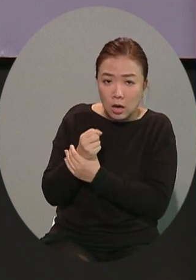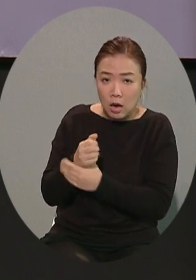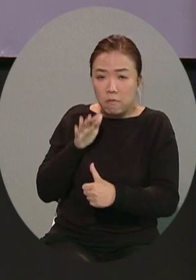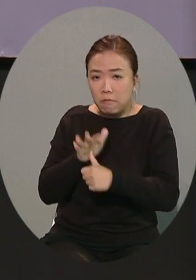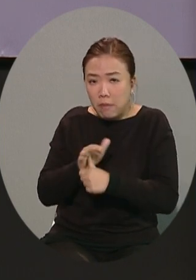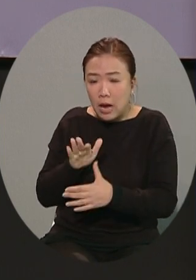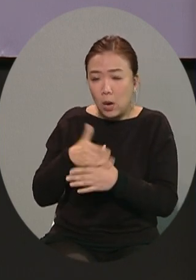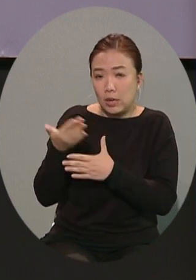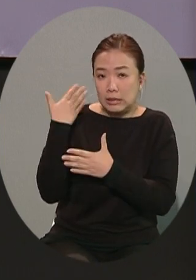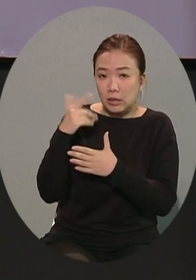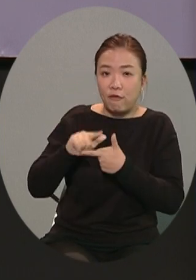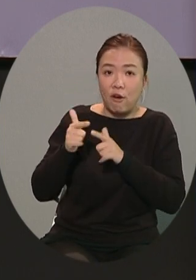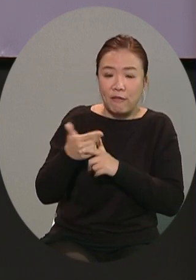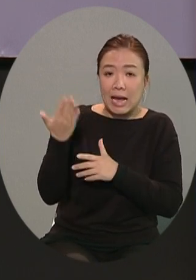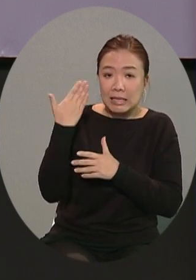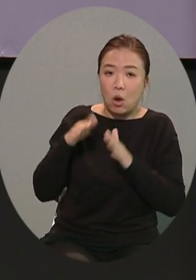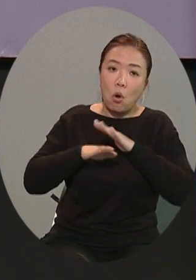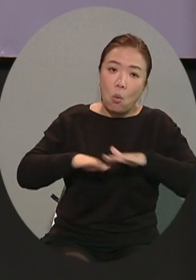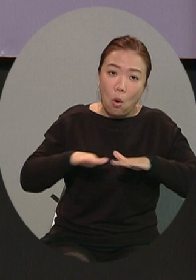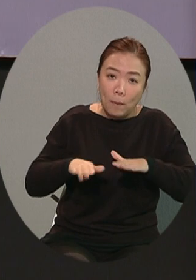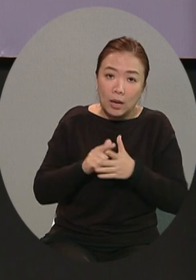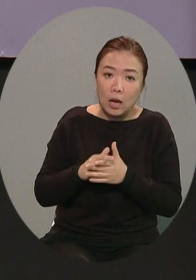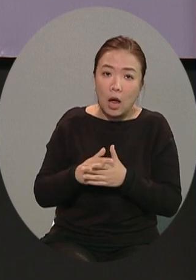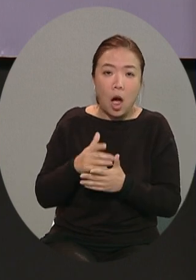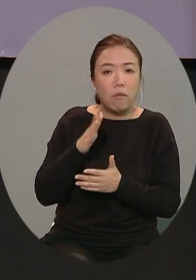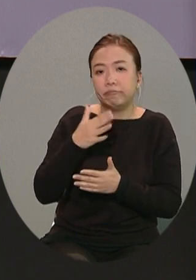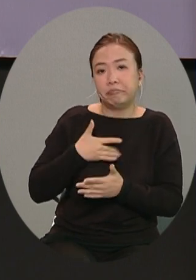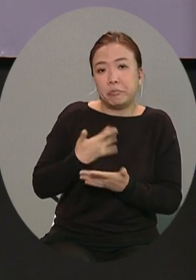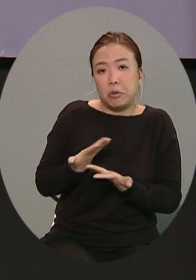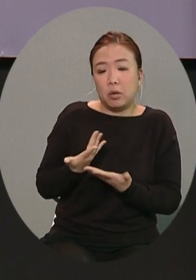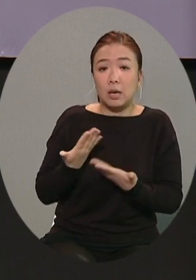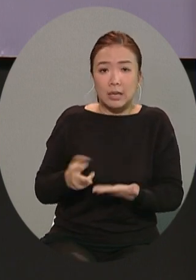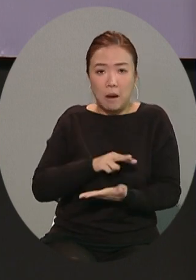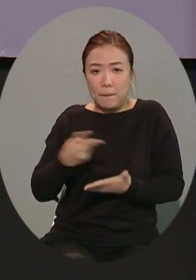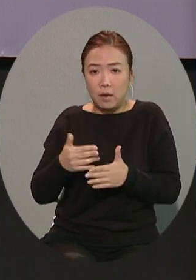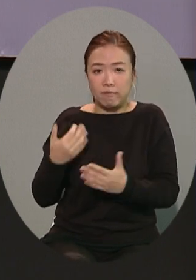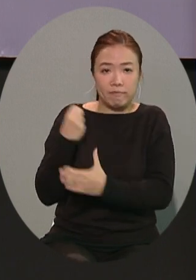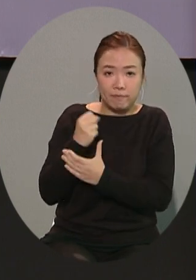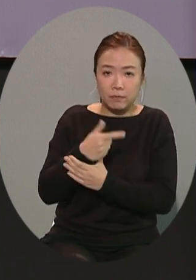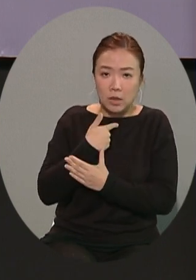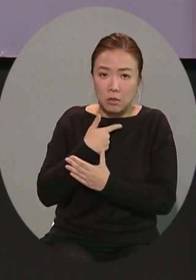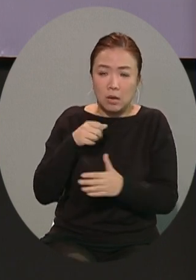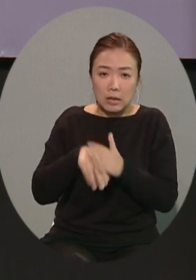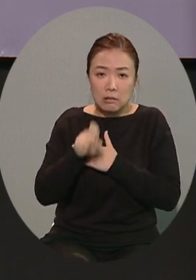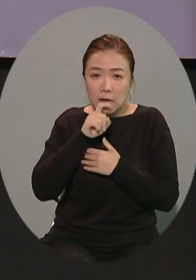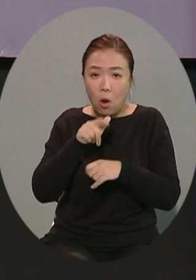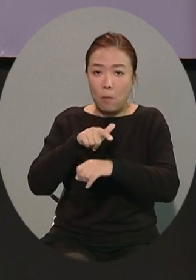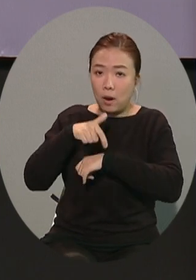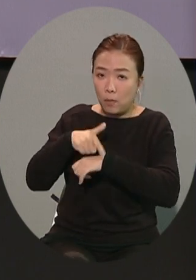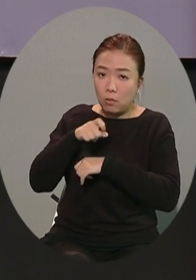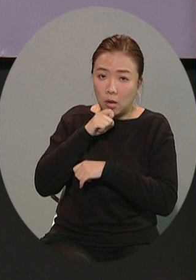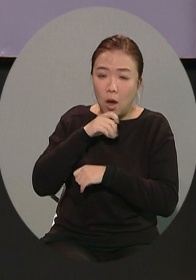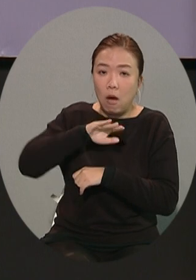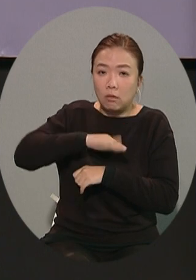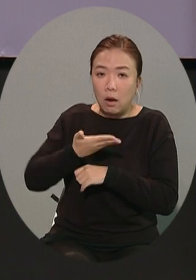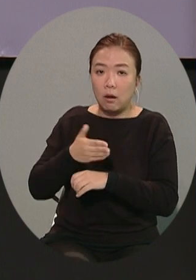往嘅方法和理非嘅行動唔再有效，所以大家會走出嚟。當中會有人被捕，但係被